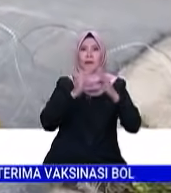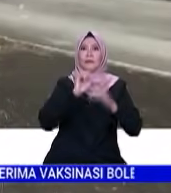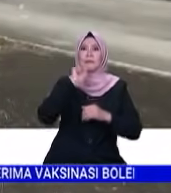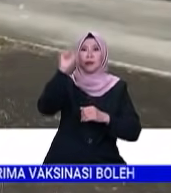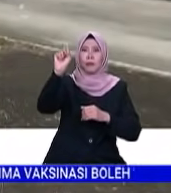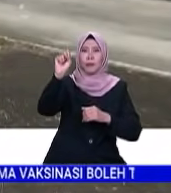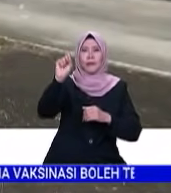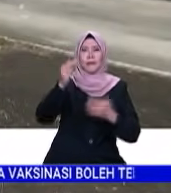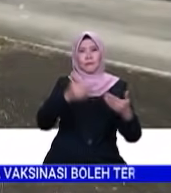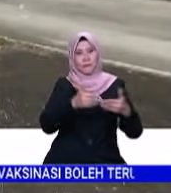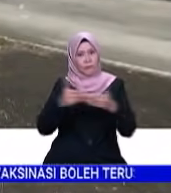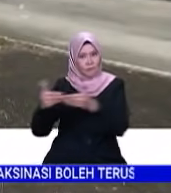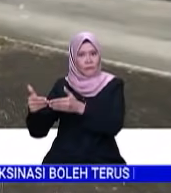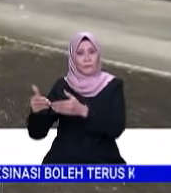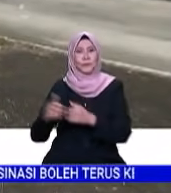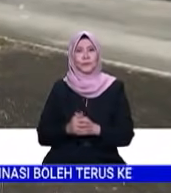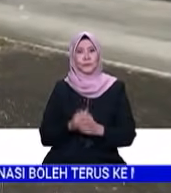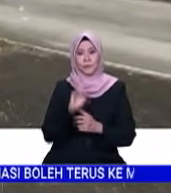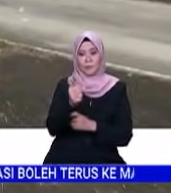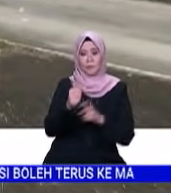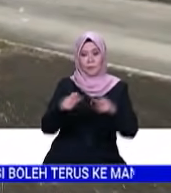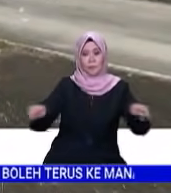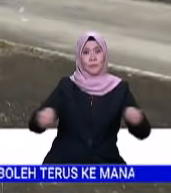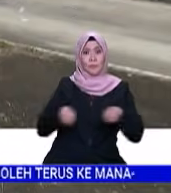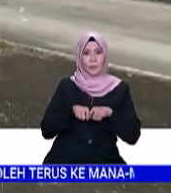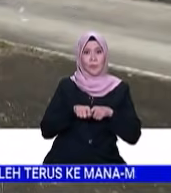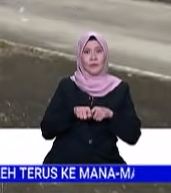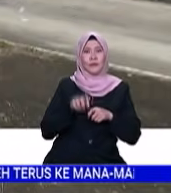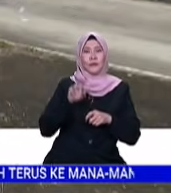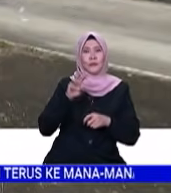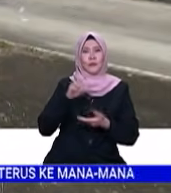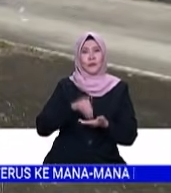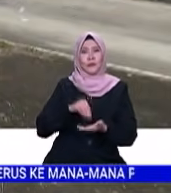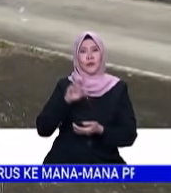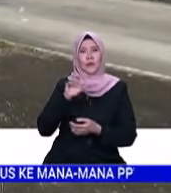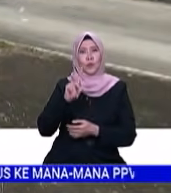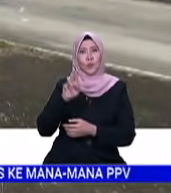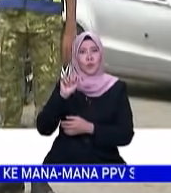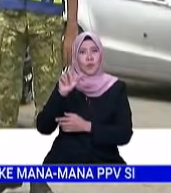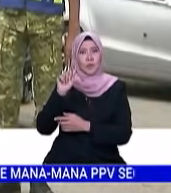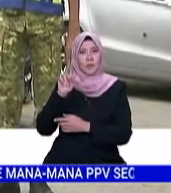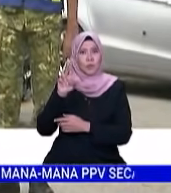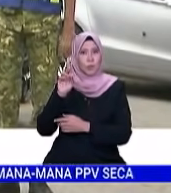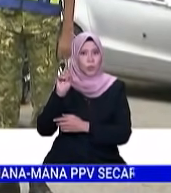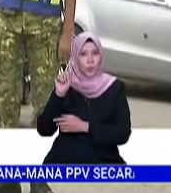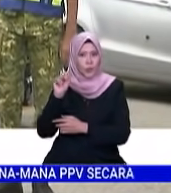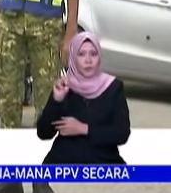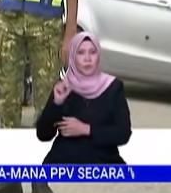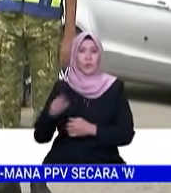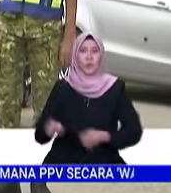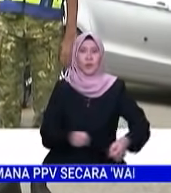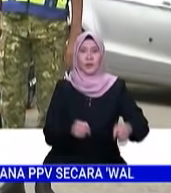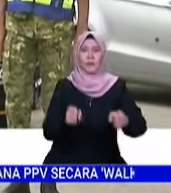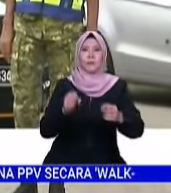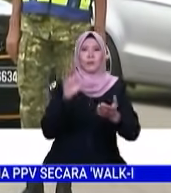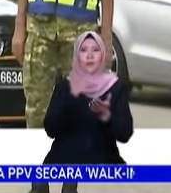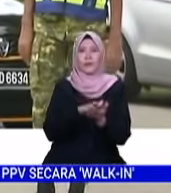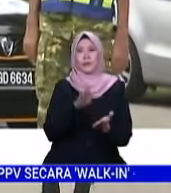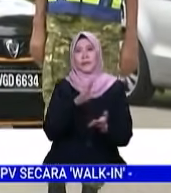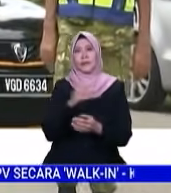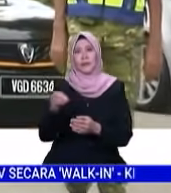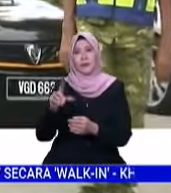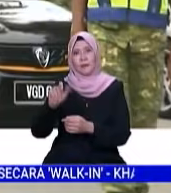Sabah dilanjutkan. 10 lokaliti di Mukim, Kuala Dungun melibatkan Sungai Buaya, Tanah Lot,